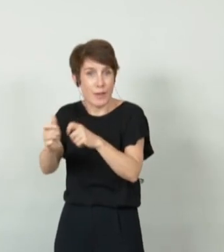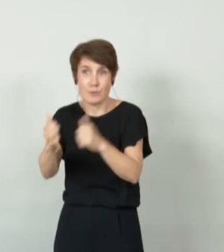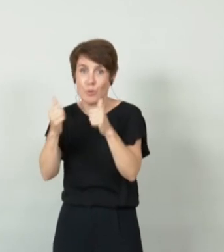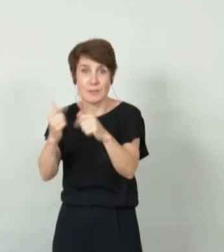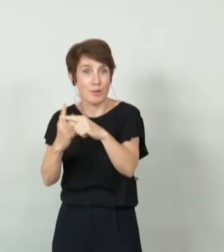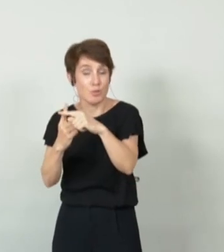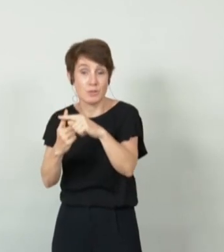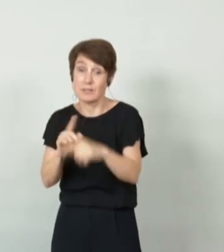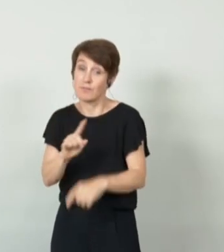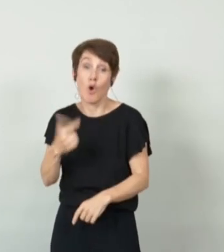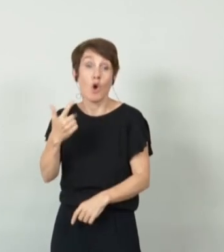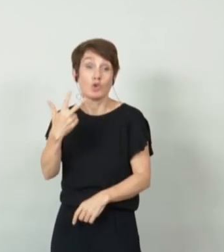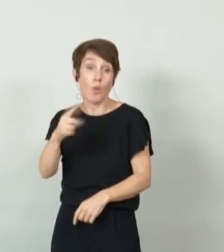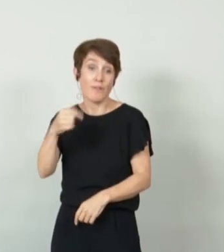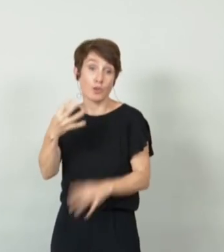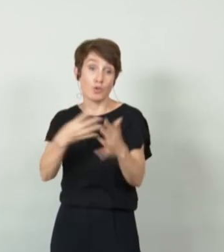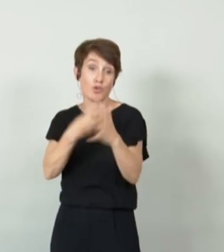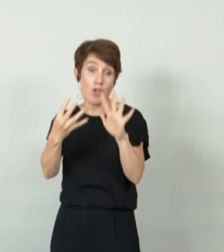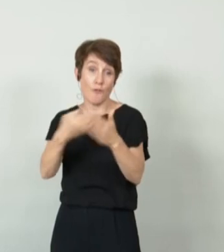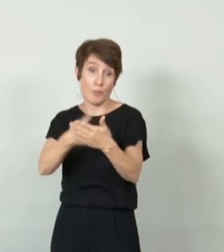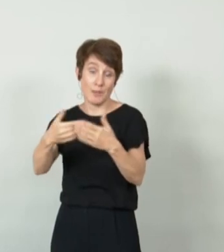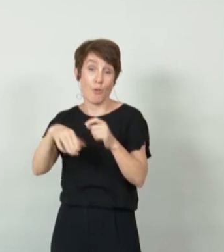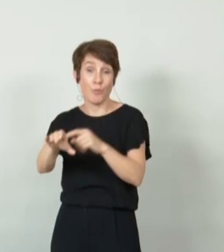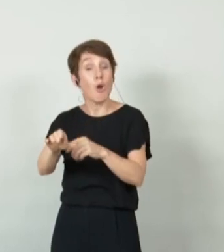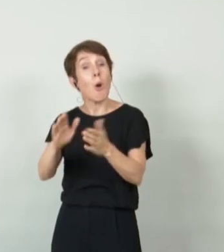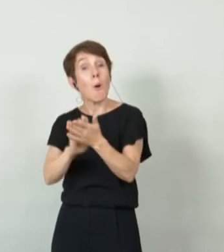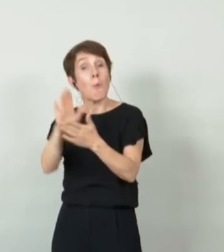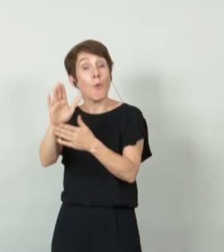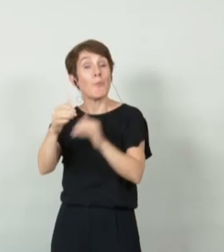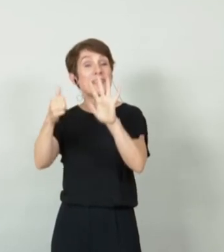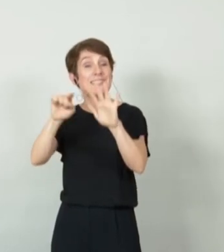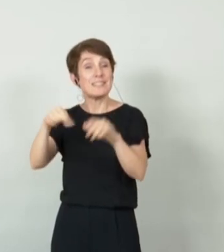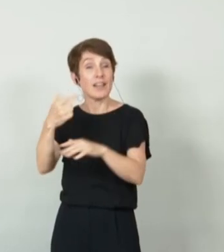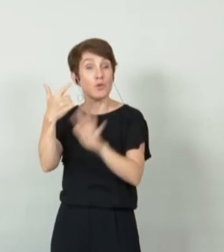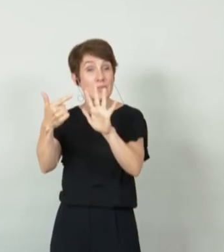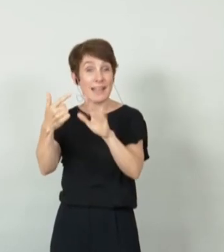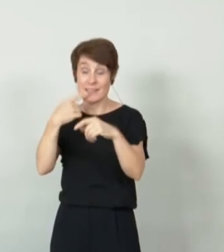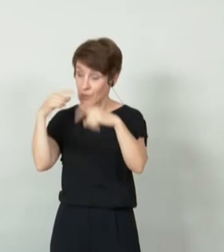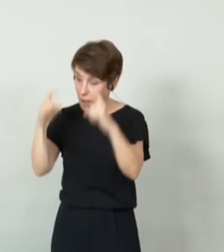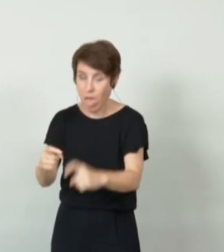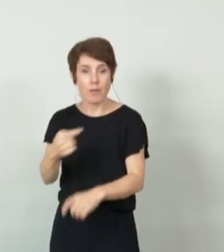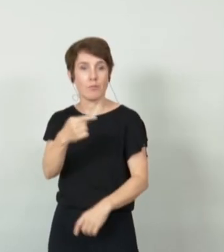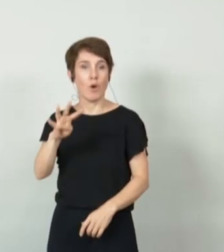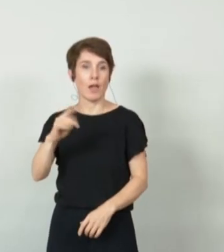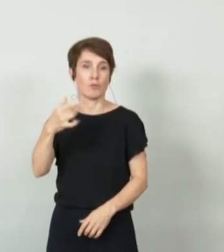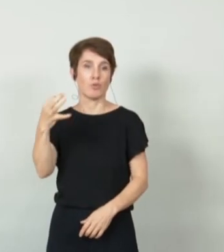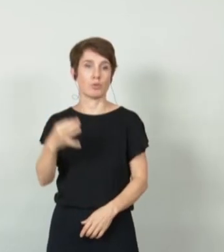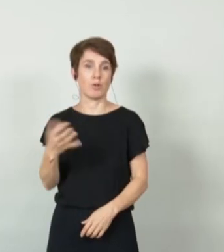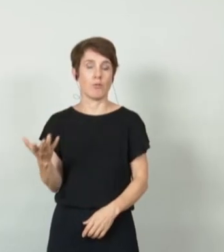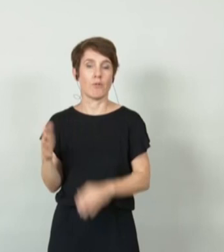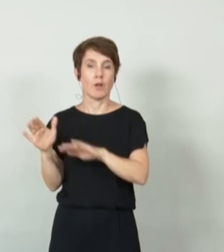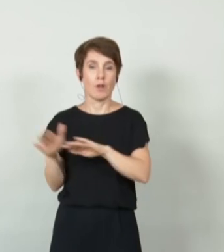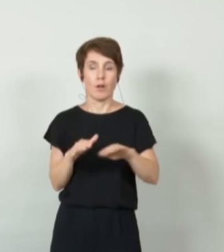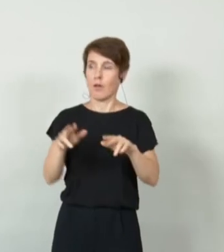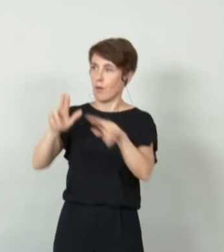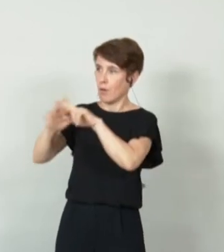3,9 millions d'euros investi 6,7 annoncé soit 42% de réalisation rénovation des locaux des agents pour